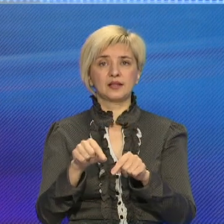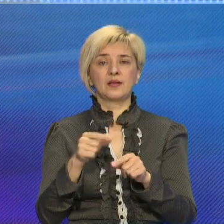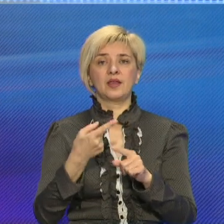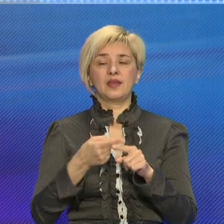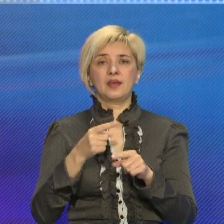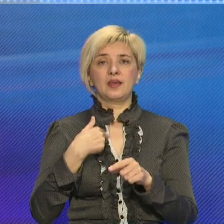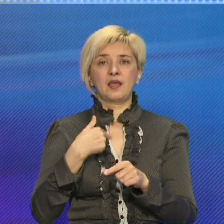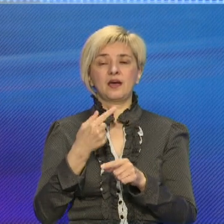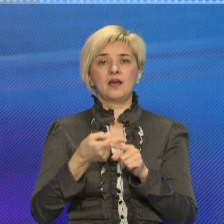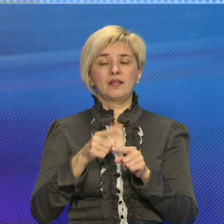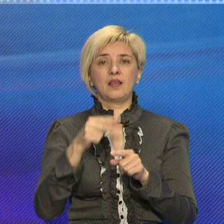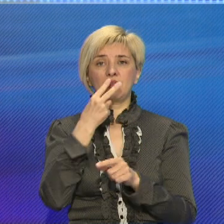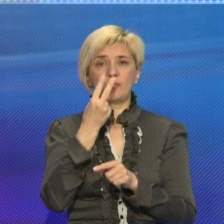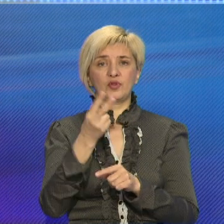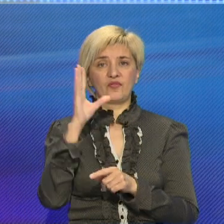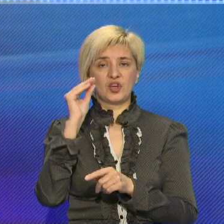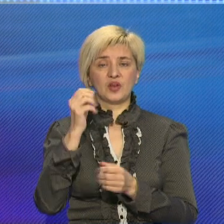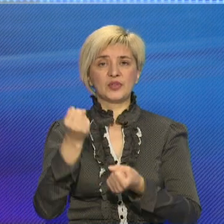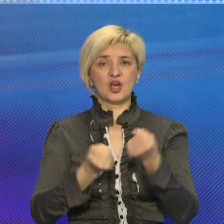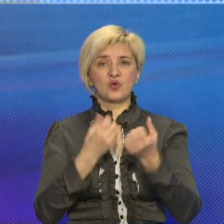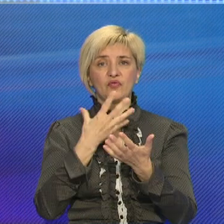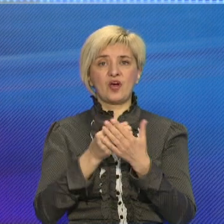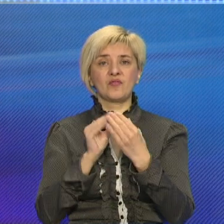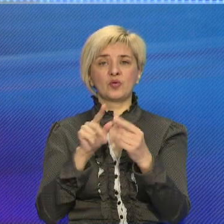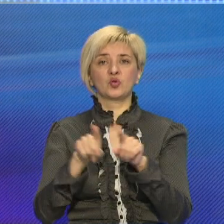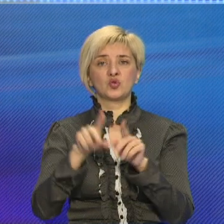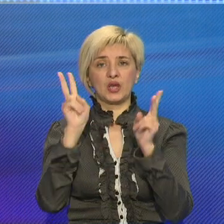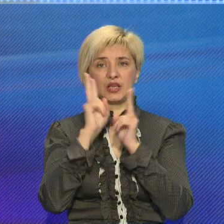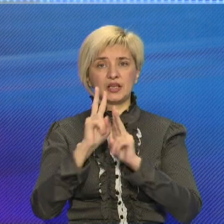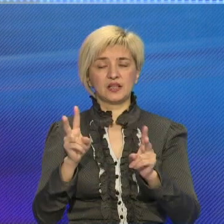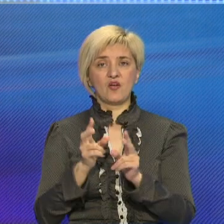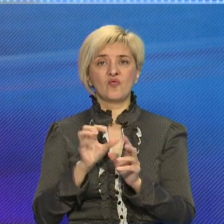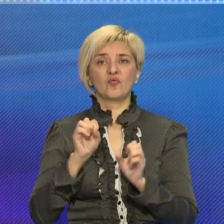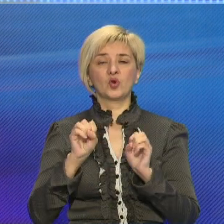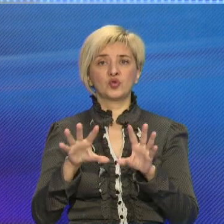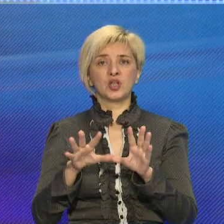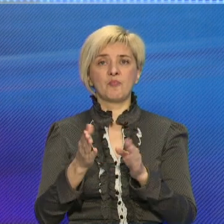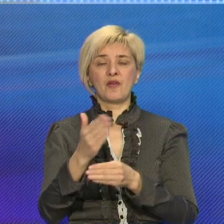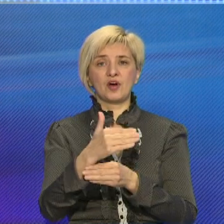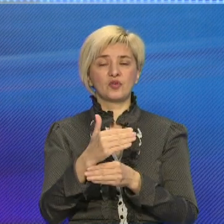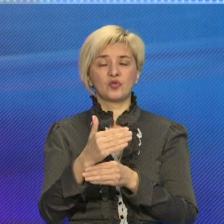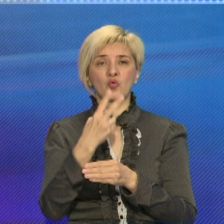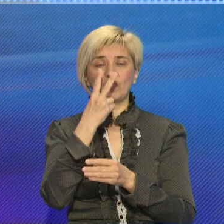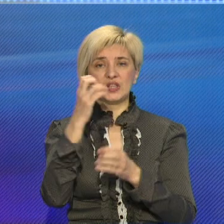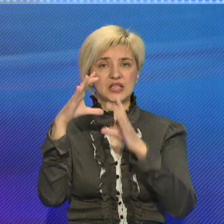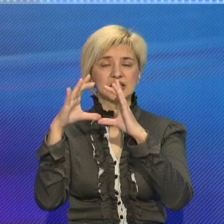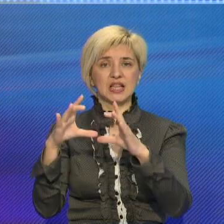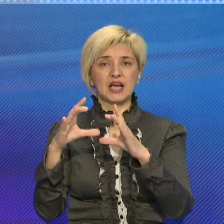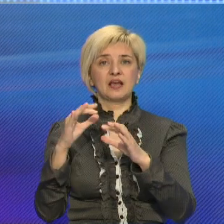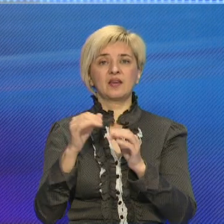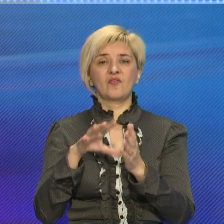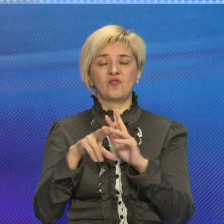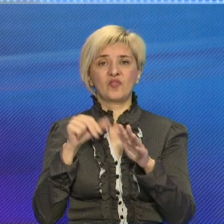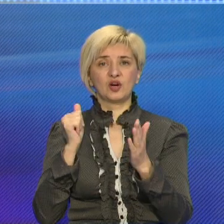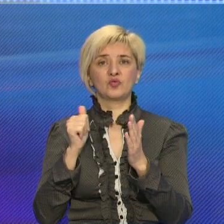за рулем своего автомобиля. Я тоже не знал появления этого временного знака. Я включил поворот. Вот увидел знак, выключил, проехал прямо и повернул